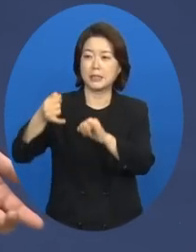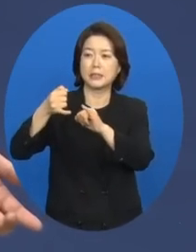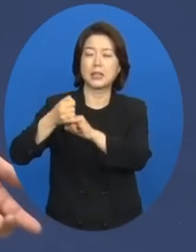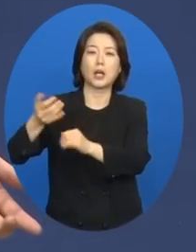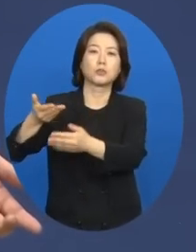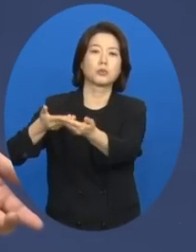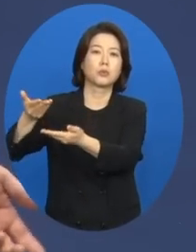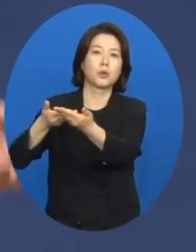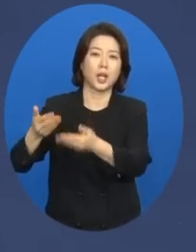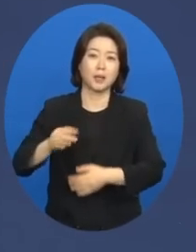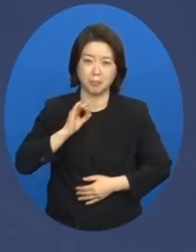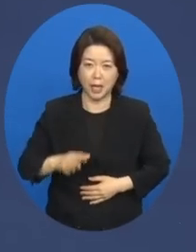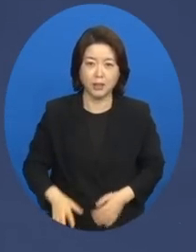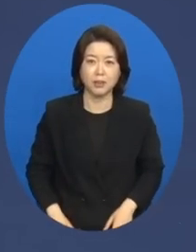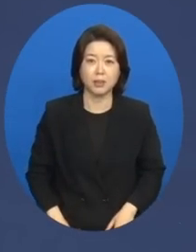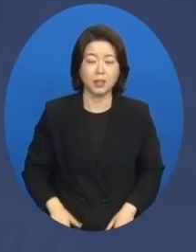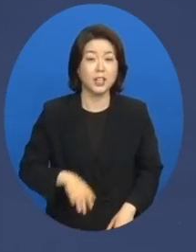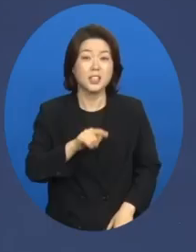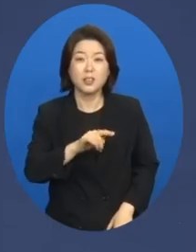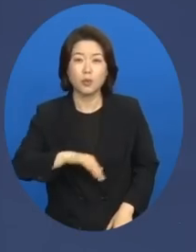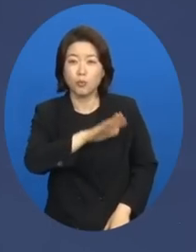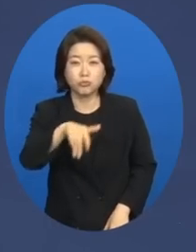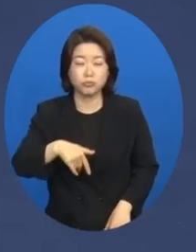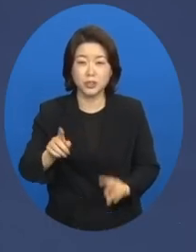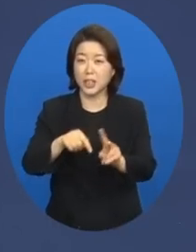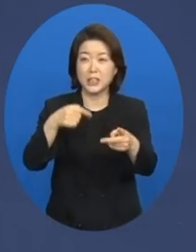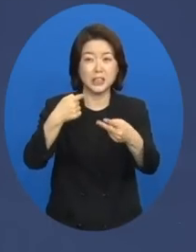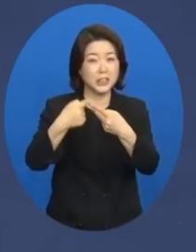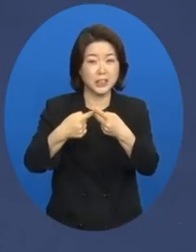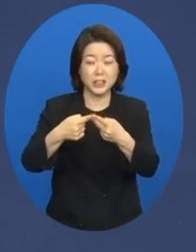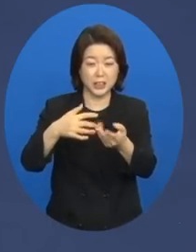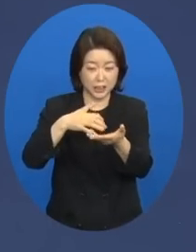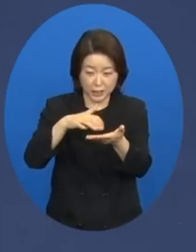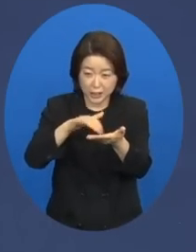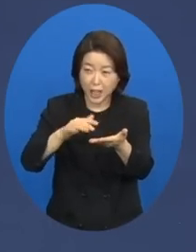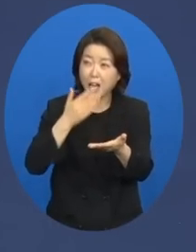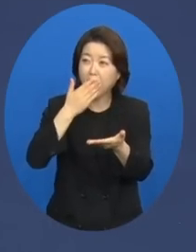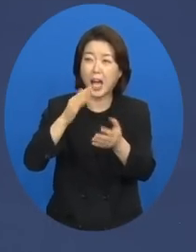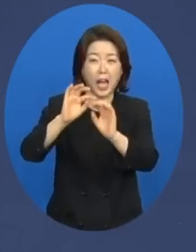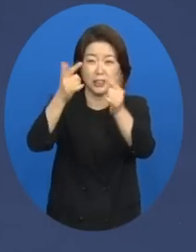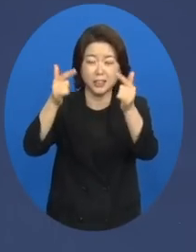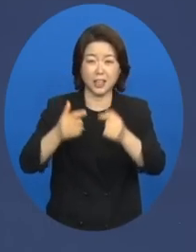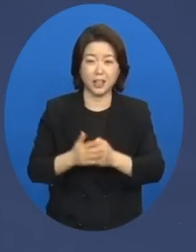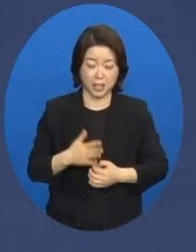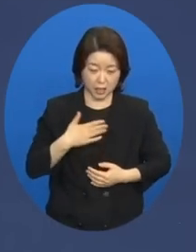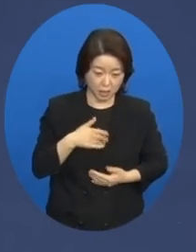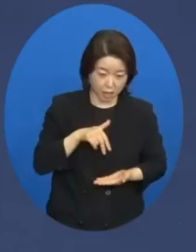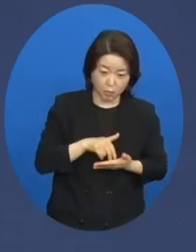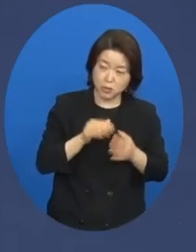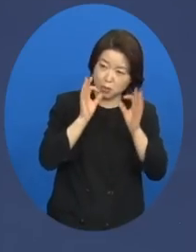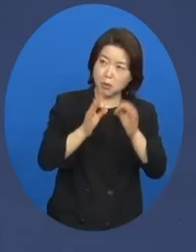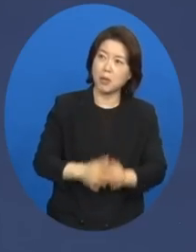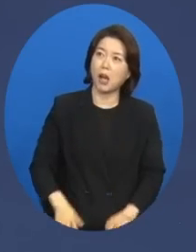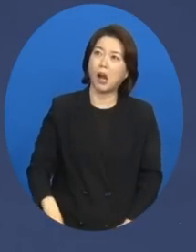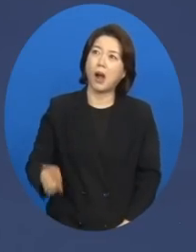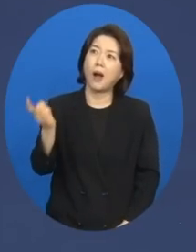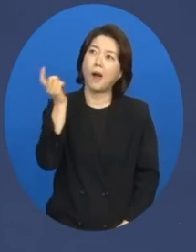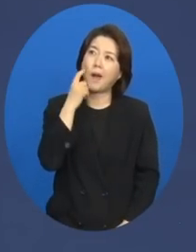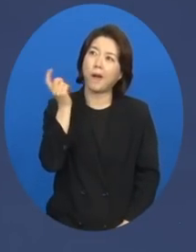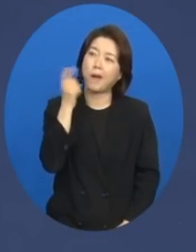하세요. 그것도 우리가 이해할 수 있는 수준, 계산 가능한 약속이 아니라 우리 편에서 보면 거의 뻥 수준의